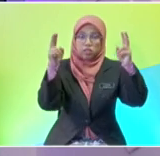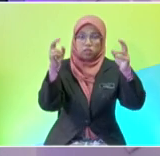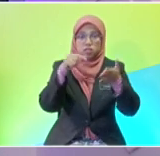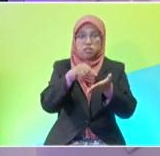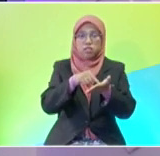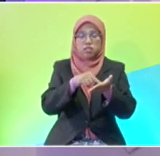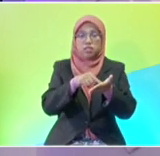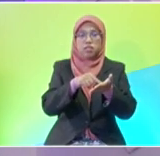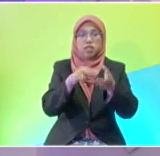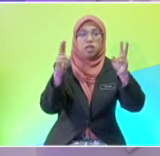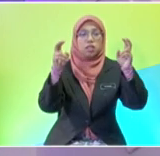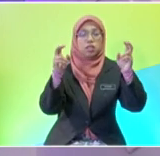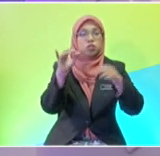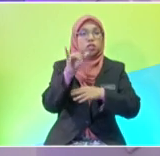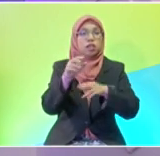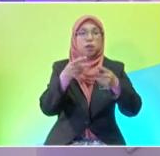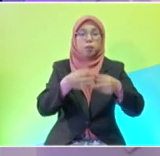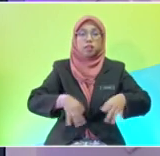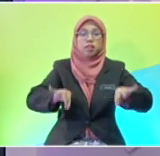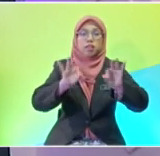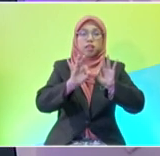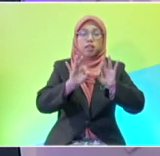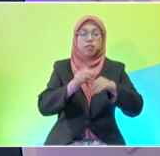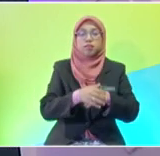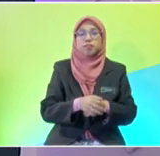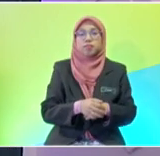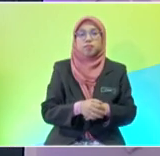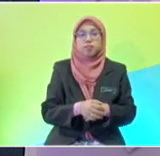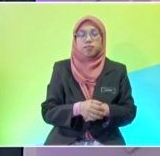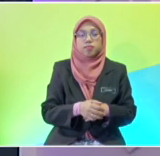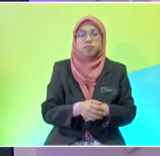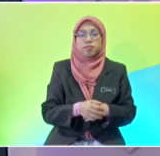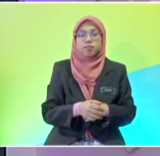tajuk yang penting tidak boleh diabaikan baik